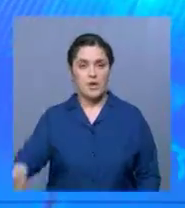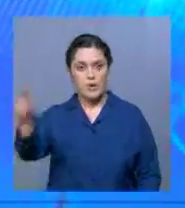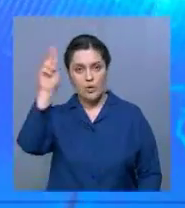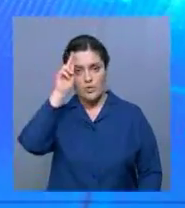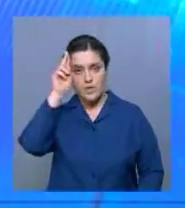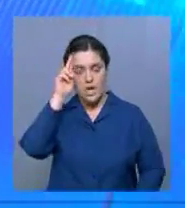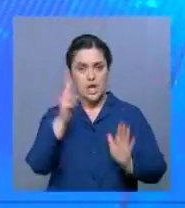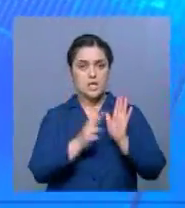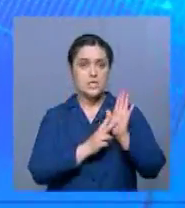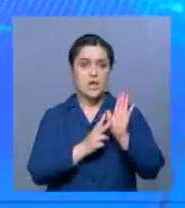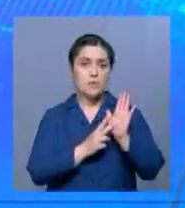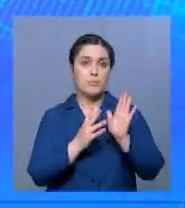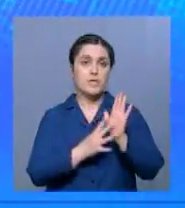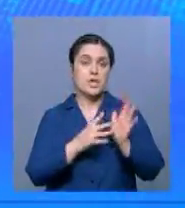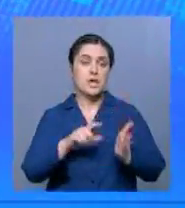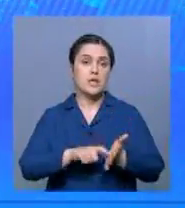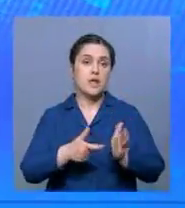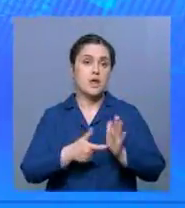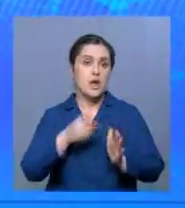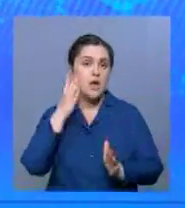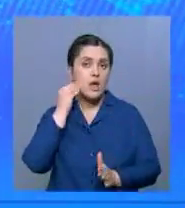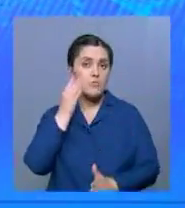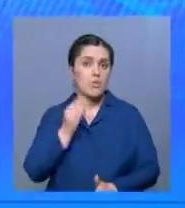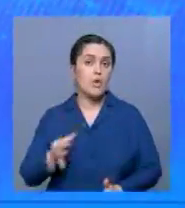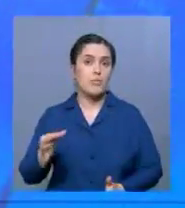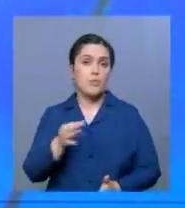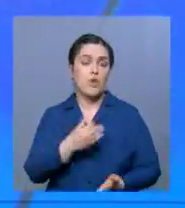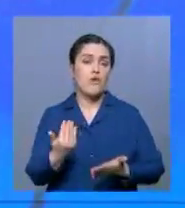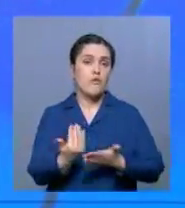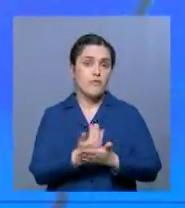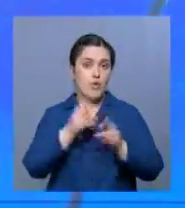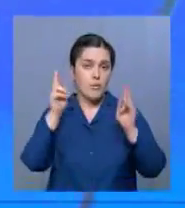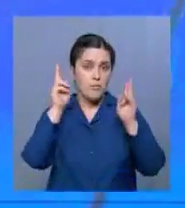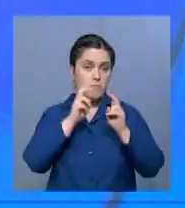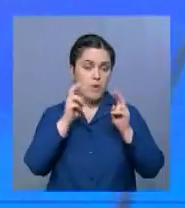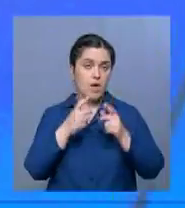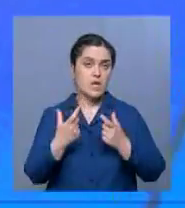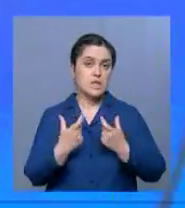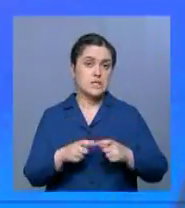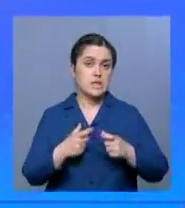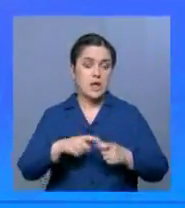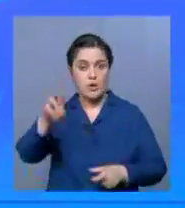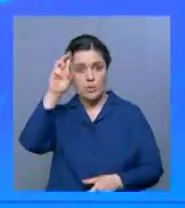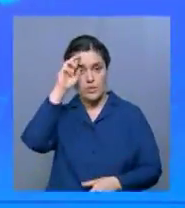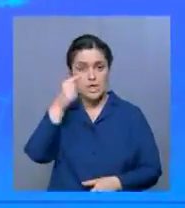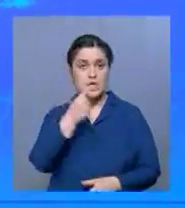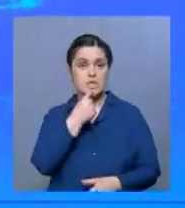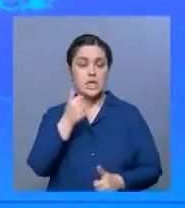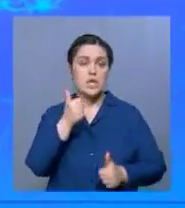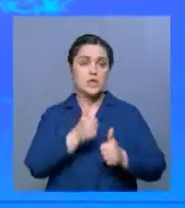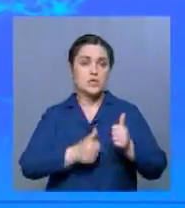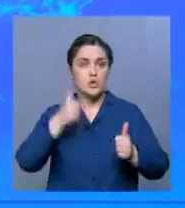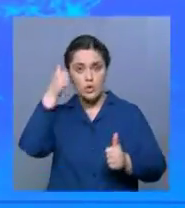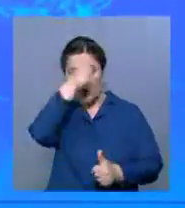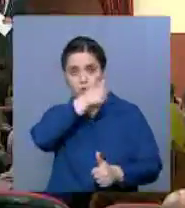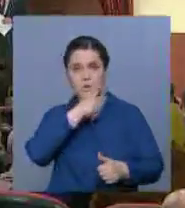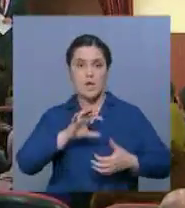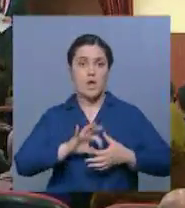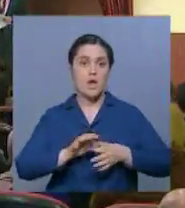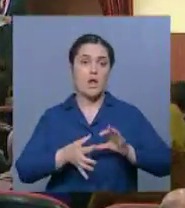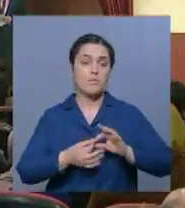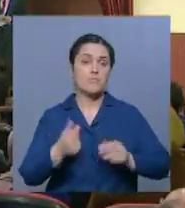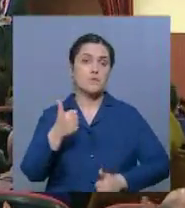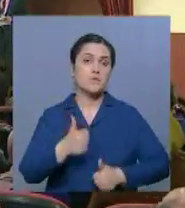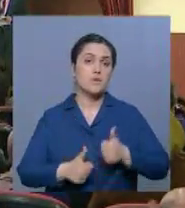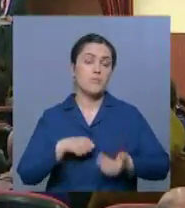Учащиеся 7-9 классов школы Алматинской области вновь проверили свои знания государственного языка на ежегодной олимпиаде.